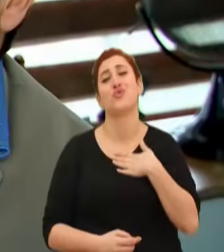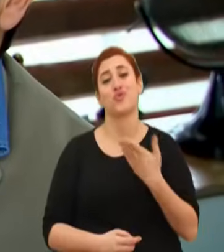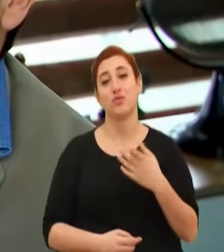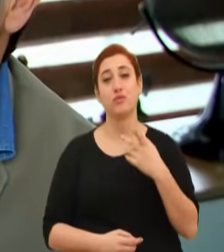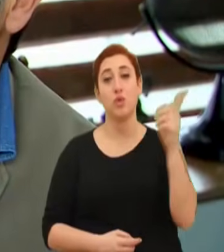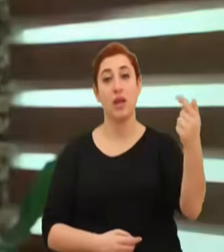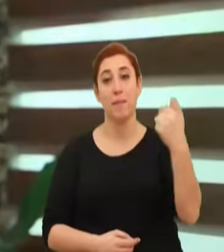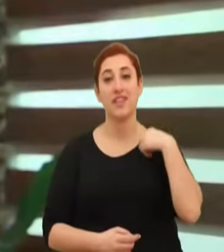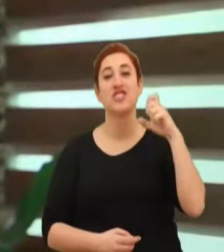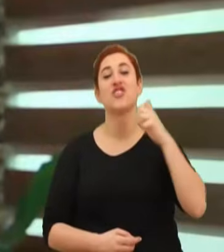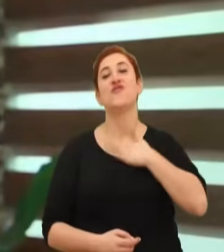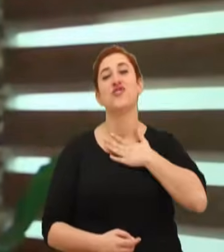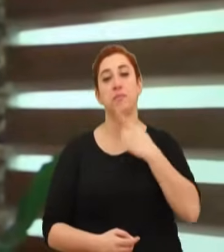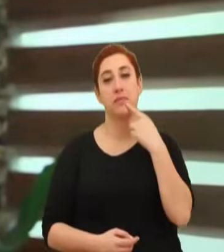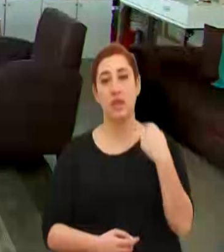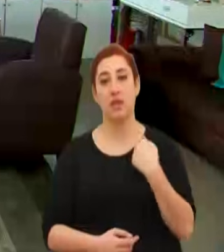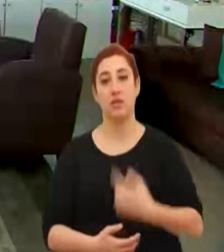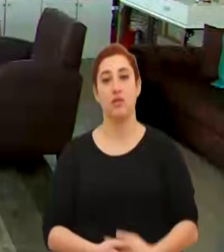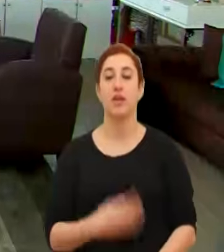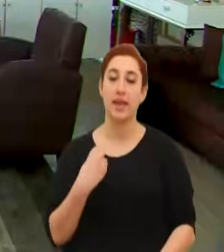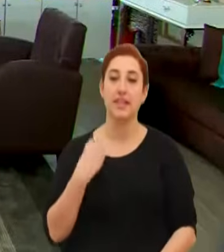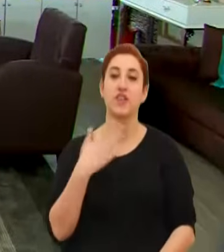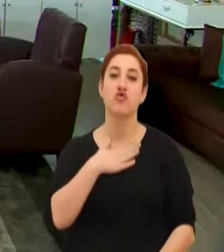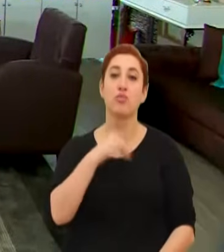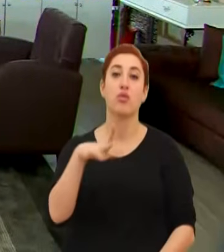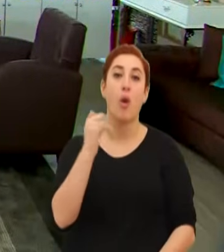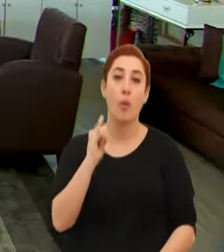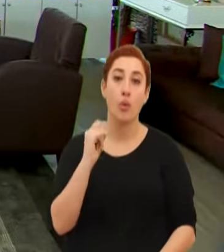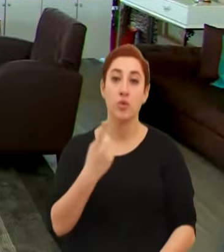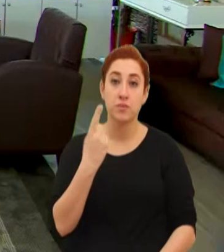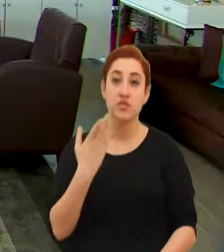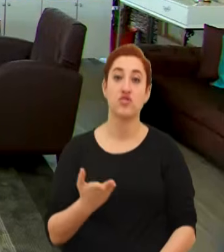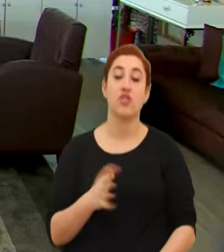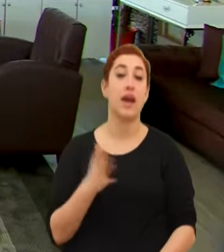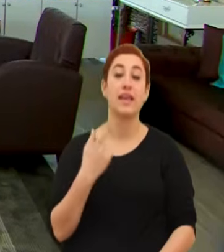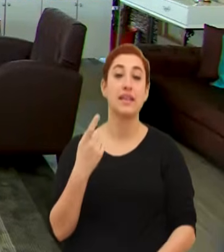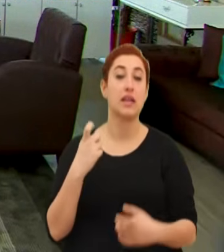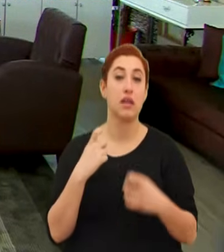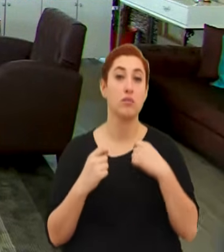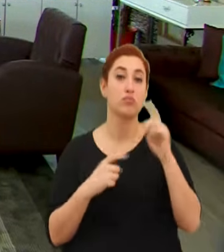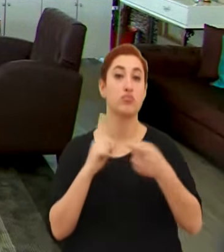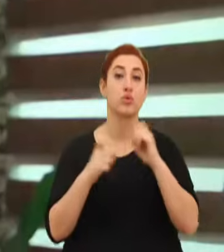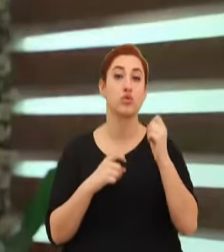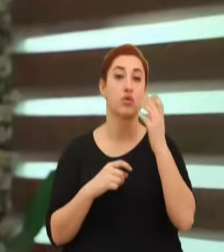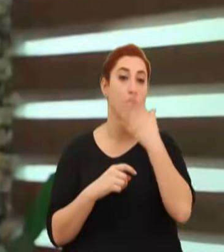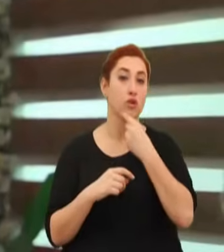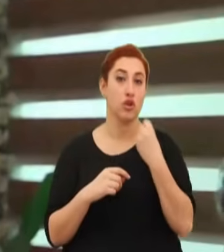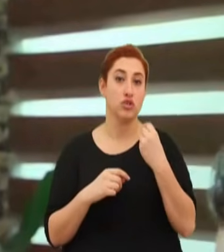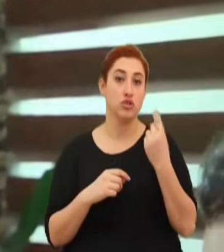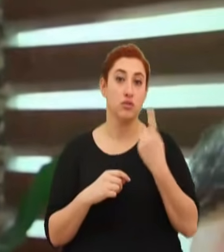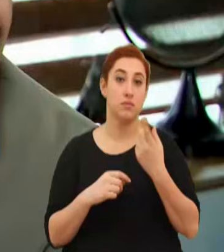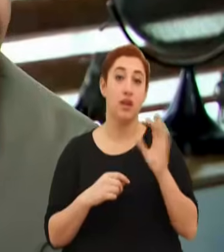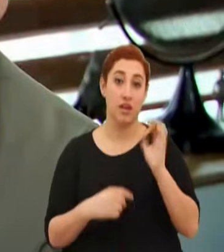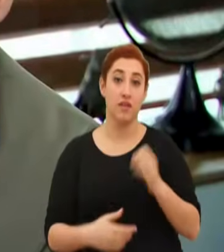O da bana Cavidan'cım diyordu. İyi de hayatım bu daha kötü bir şey ya. Ha bir de nereden bulduysak yakışıklı da herif yani.